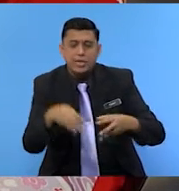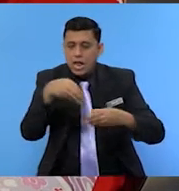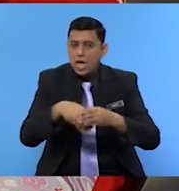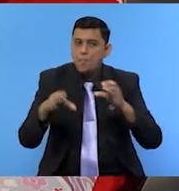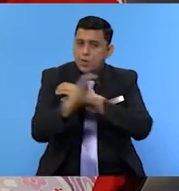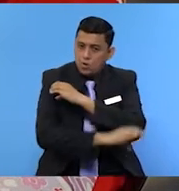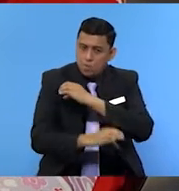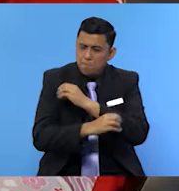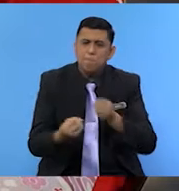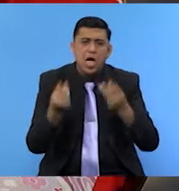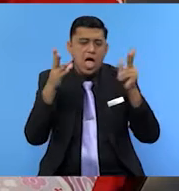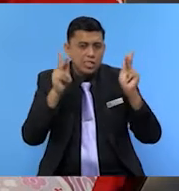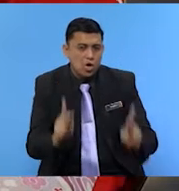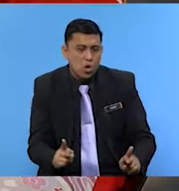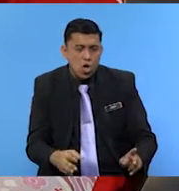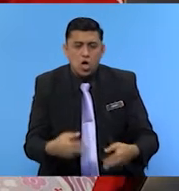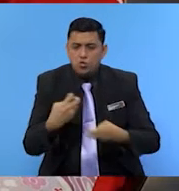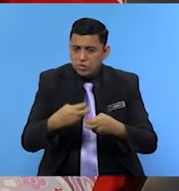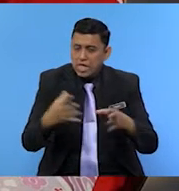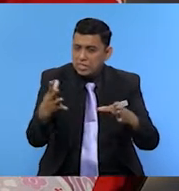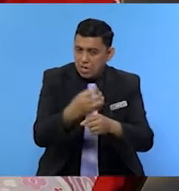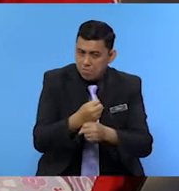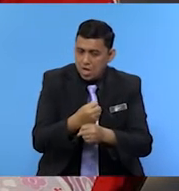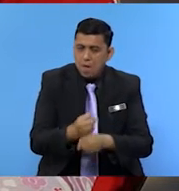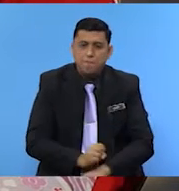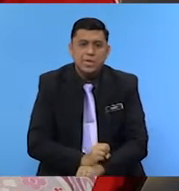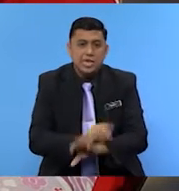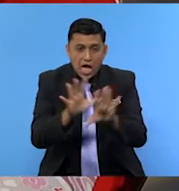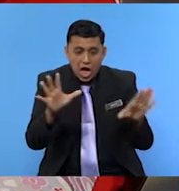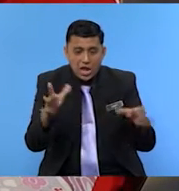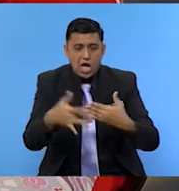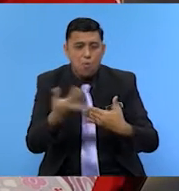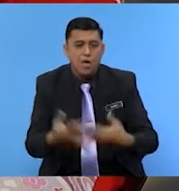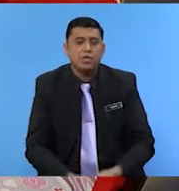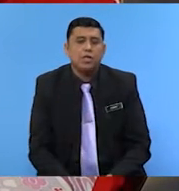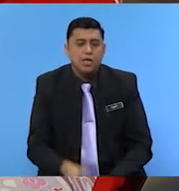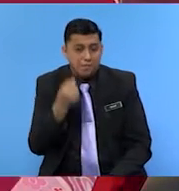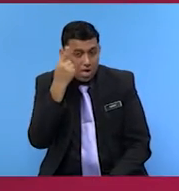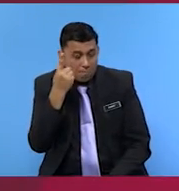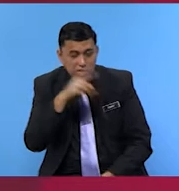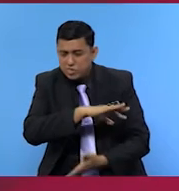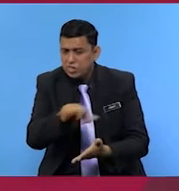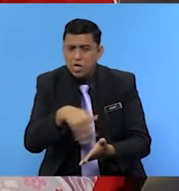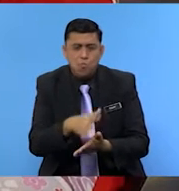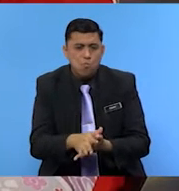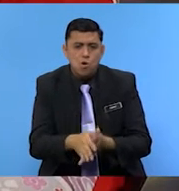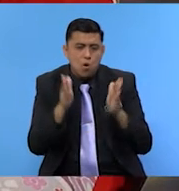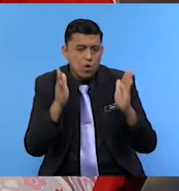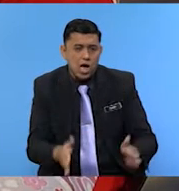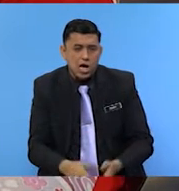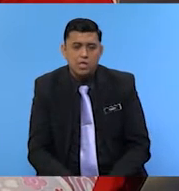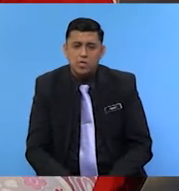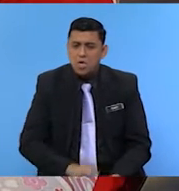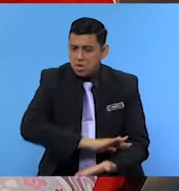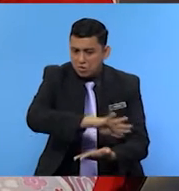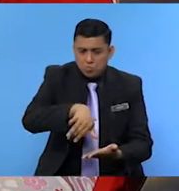negara yang berbilang kaum sukar dicapai tanpa pendedahan awal yang berstrategik dan persefahaman semua pihak. Secara